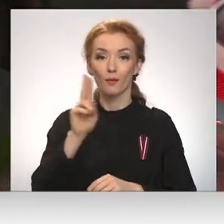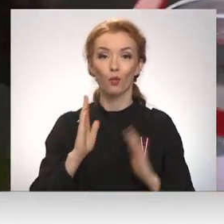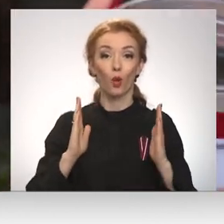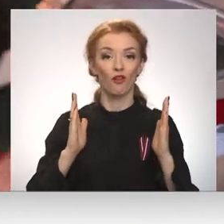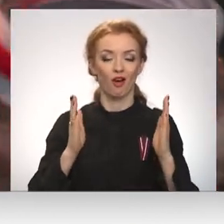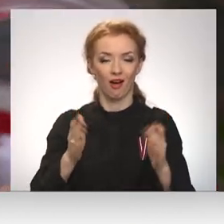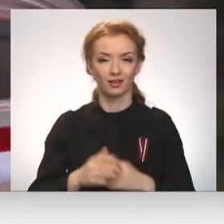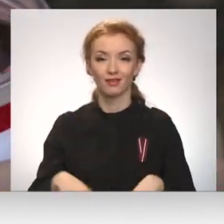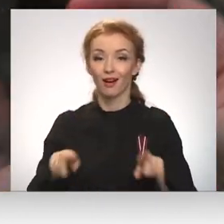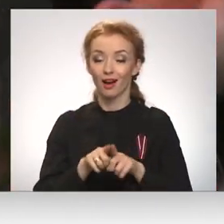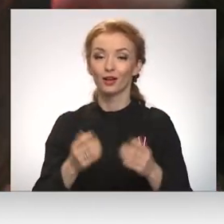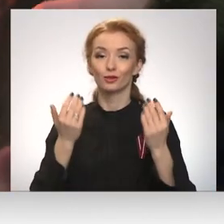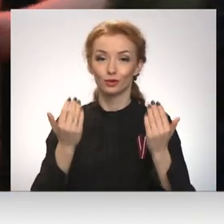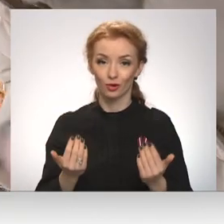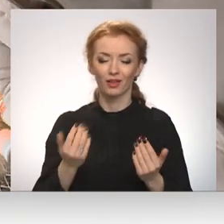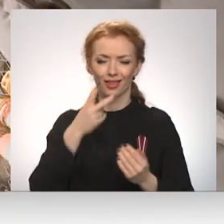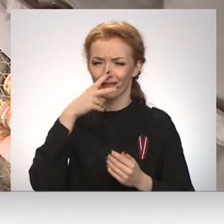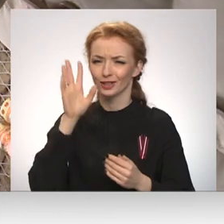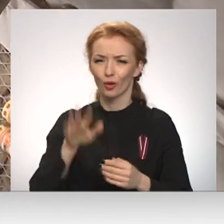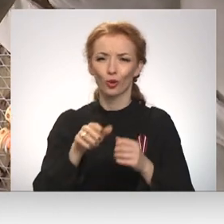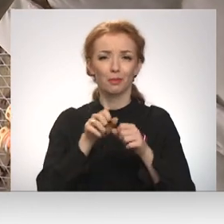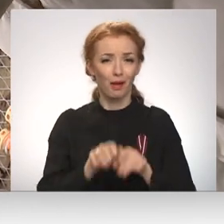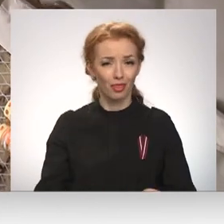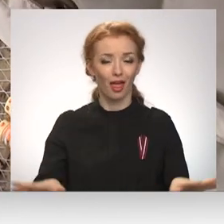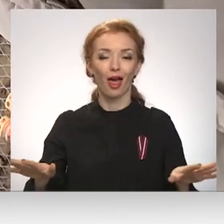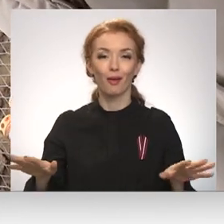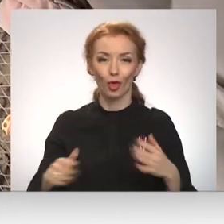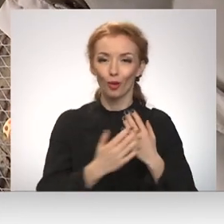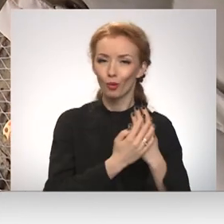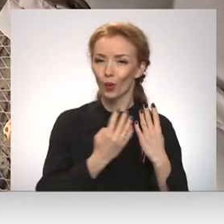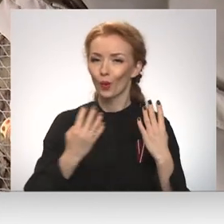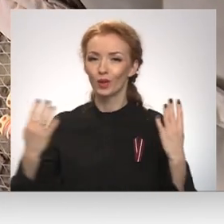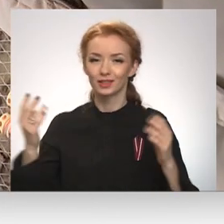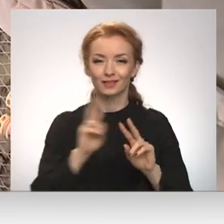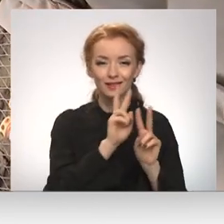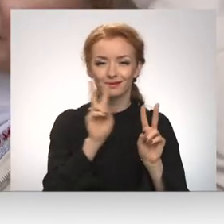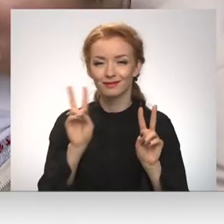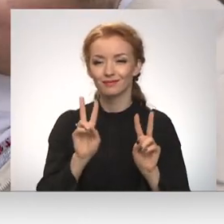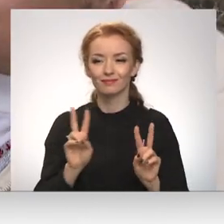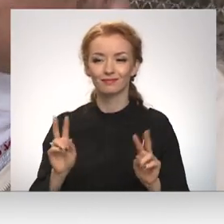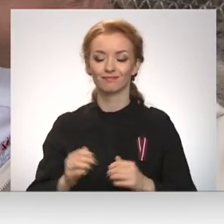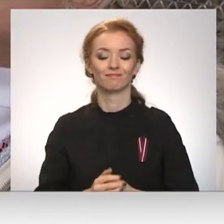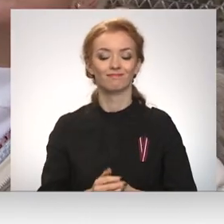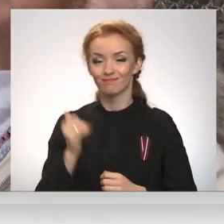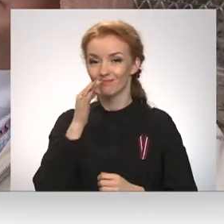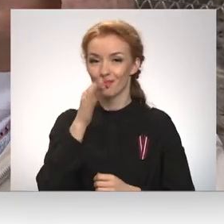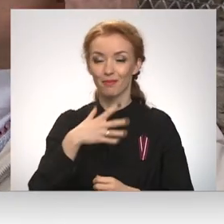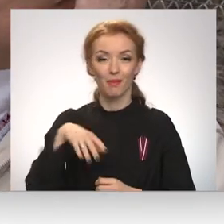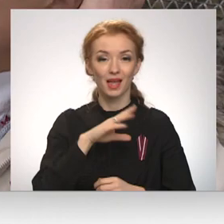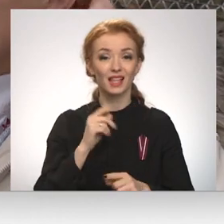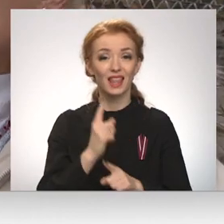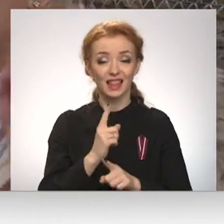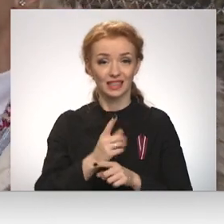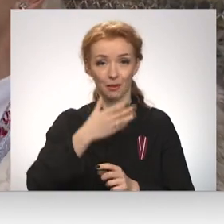Arī šodien, neskatoties uz pandēmiju, pils mūris mirdz svecīšu gaismā. Mēs nedrīkstam aizmirst, ka mums nebūtu,